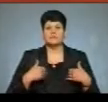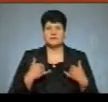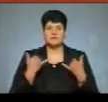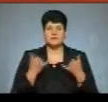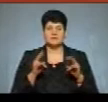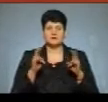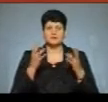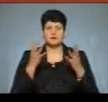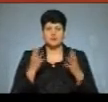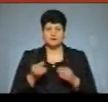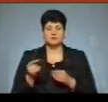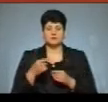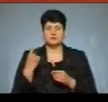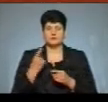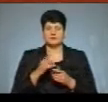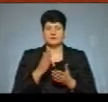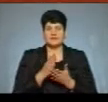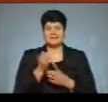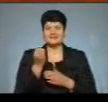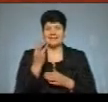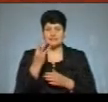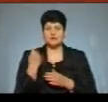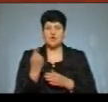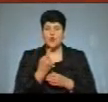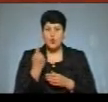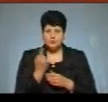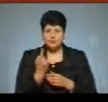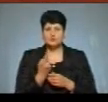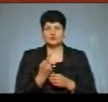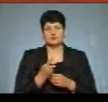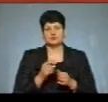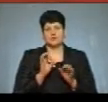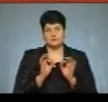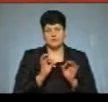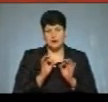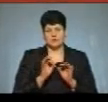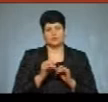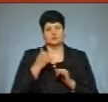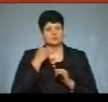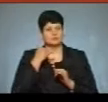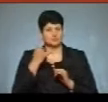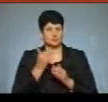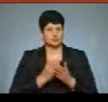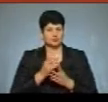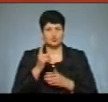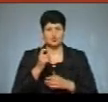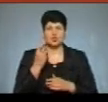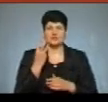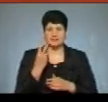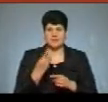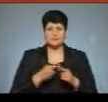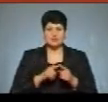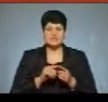вас в ефірі «Тема дня». Тернопільщина стала 13-ю областю з повноцінною диспетчерською 103. Про це на своїй сторінці у Фейсбук написав